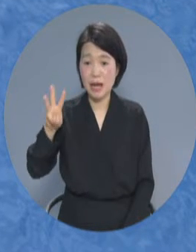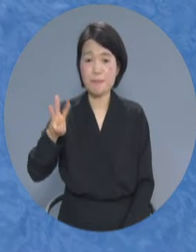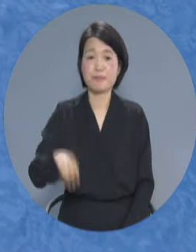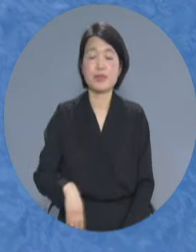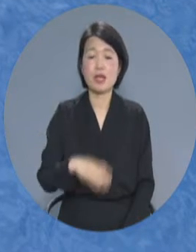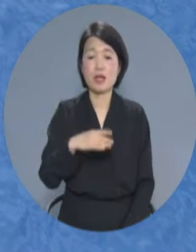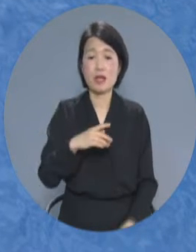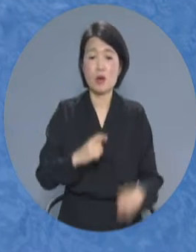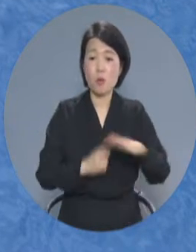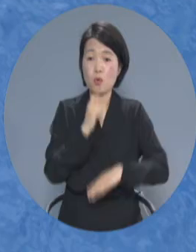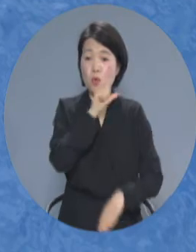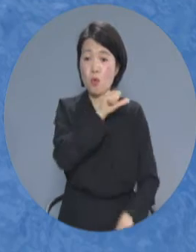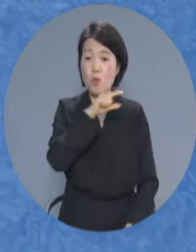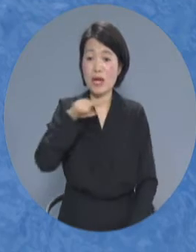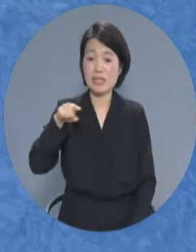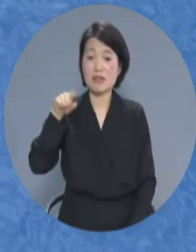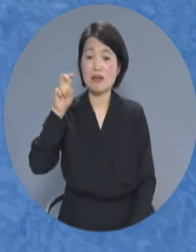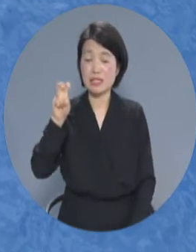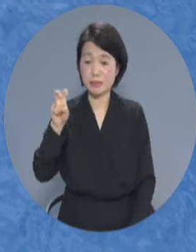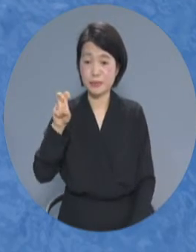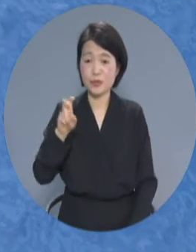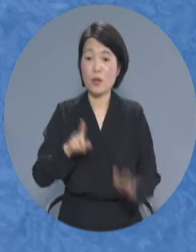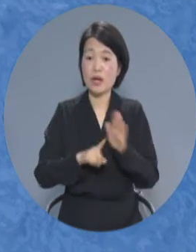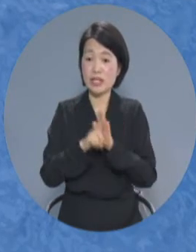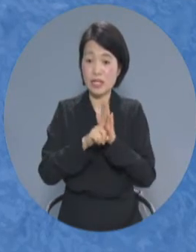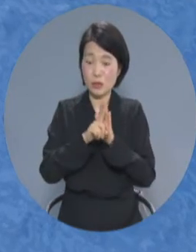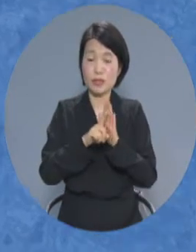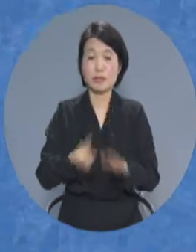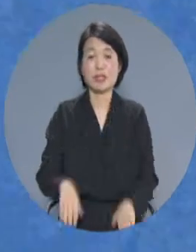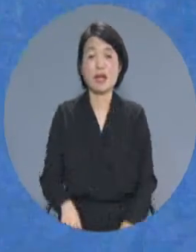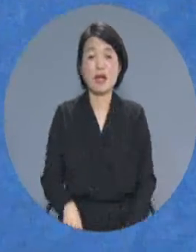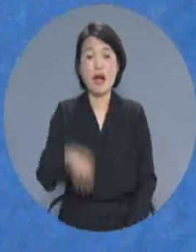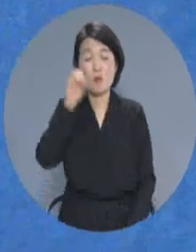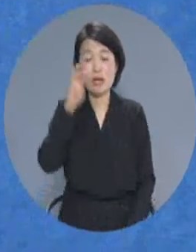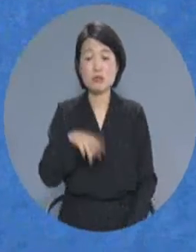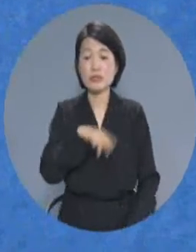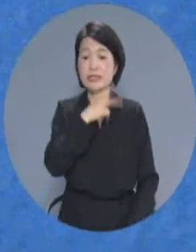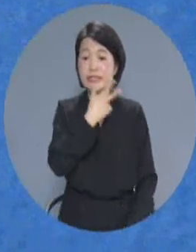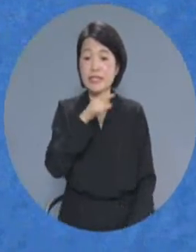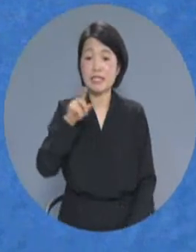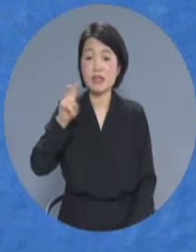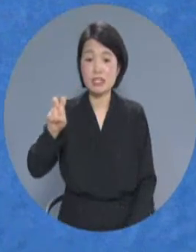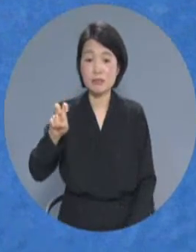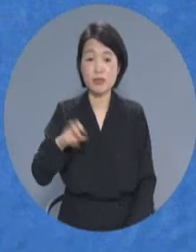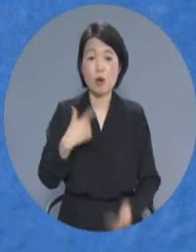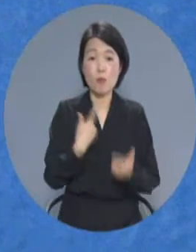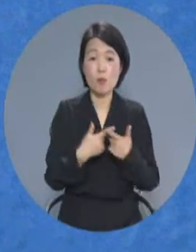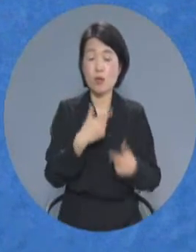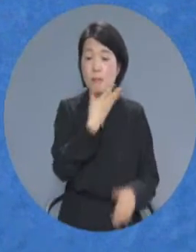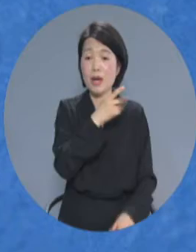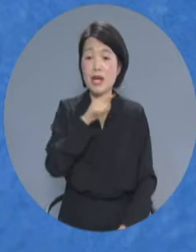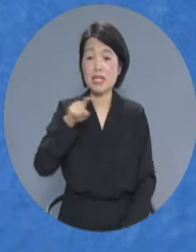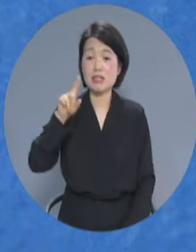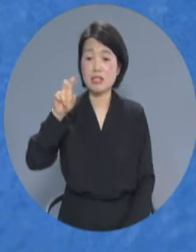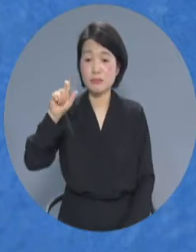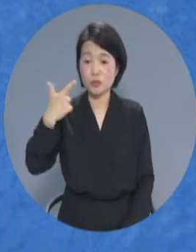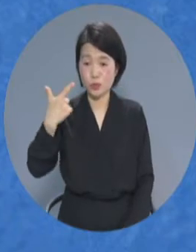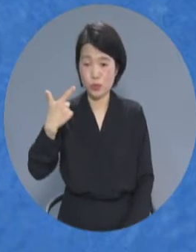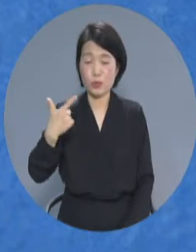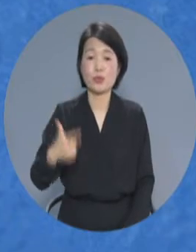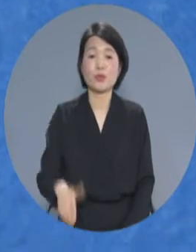고흥은 5에서 20도 에 기온 분포를 보이겠습니다 광주는 7에서 20도 목포는 8에서 16도 를